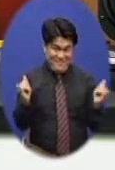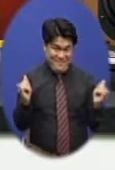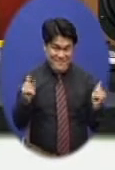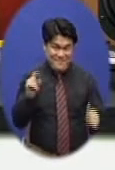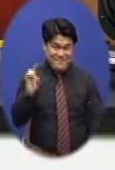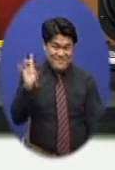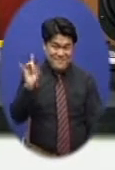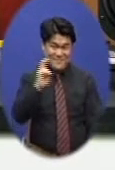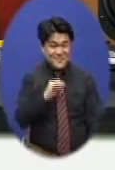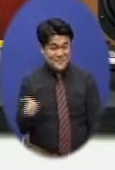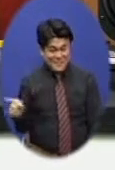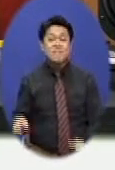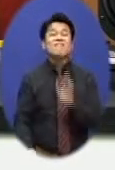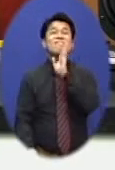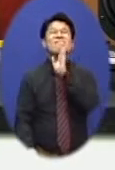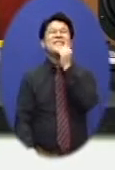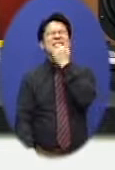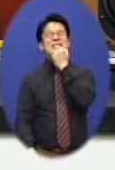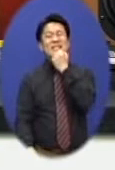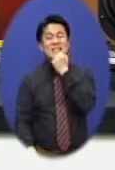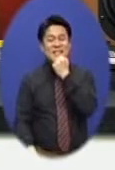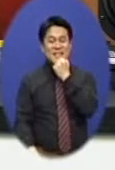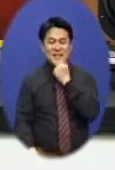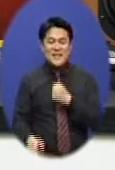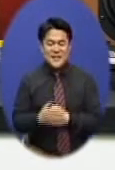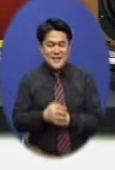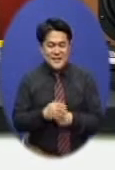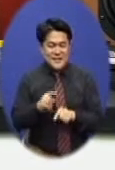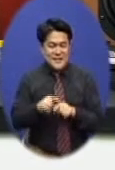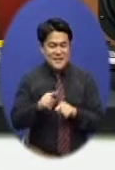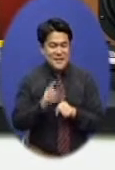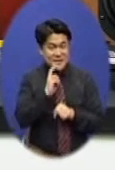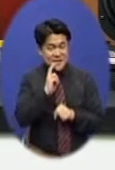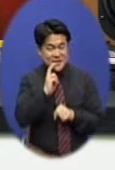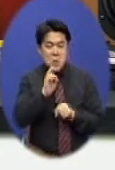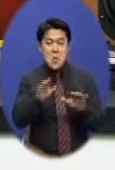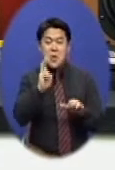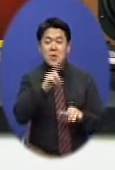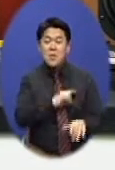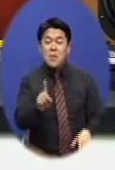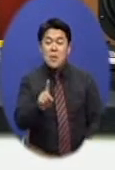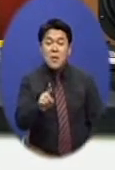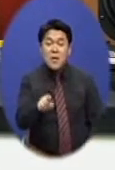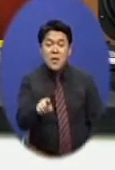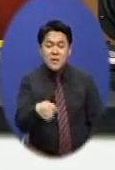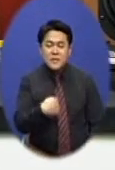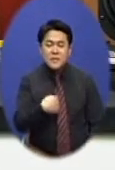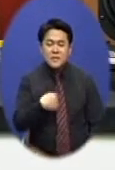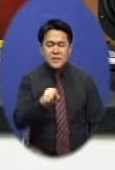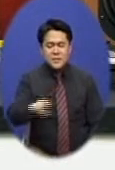한 장에. 자, 일단 평을 한번 듣도록 하면서 노래를. 오늘 무슨 노래 하신다고 그랬죠? 네,